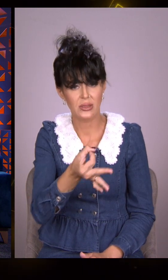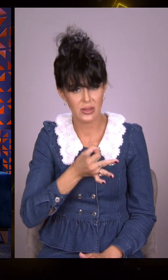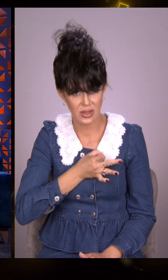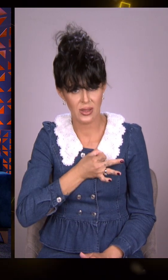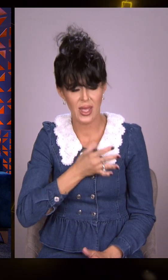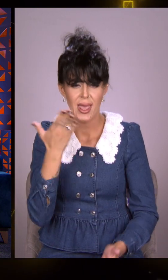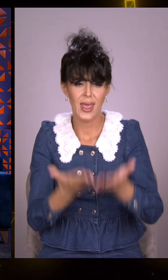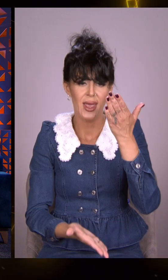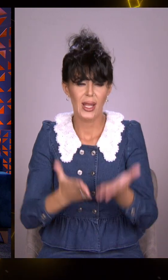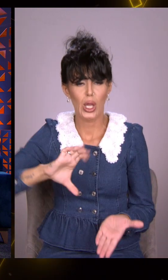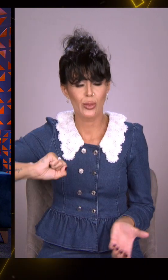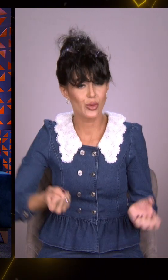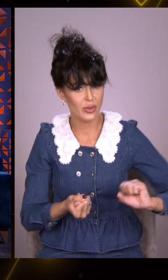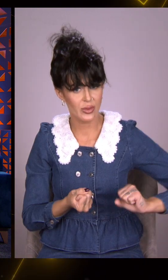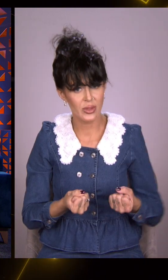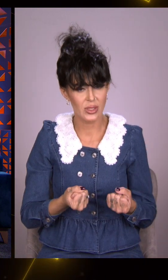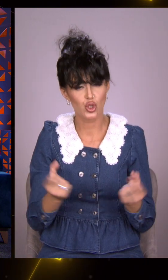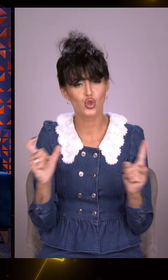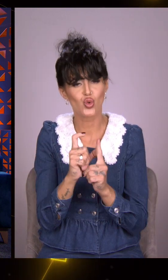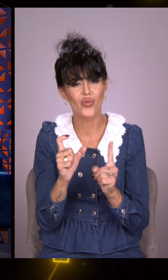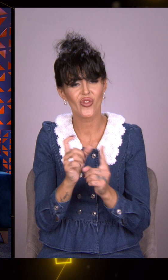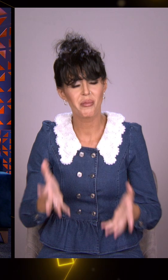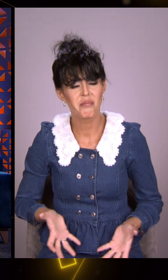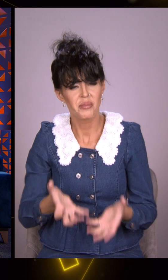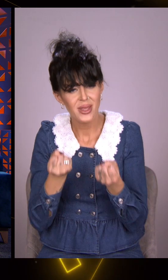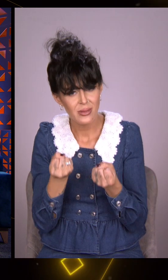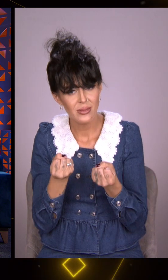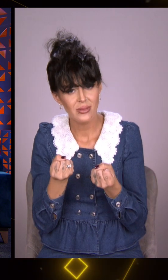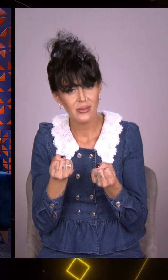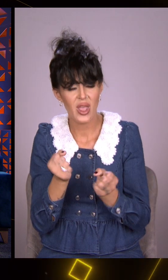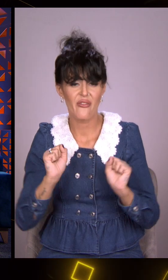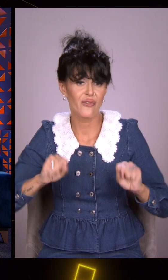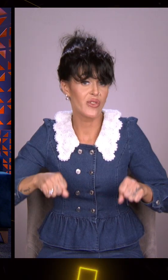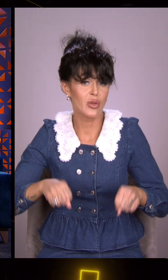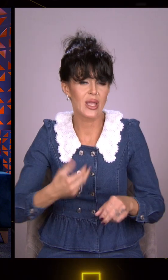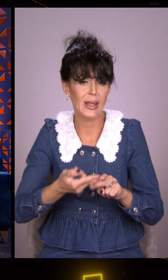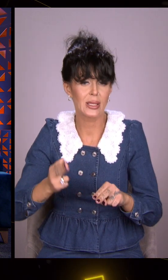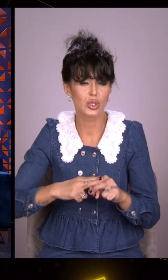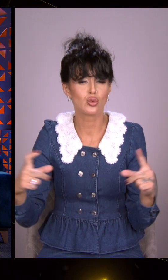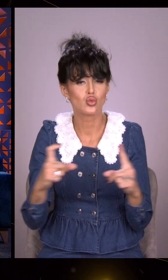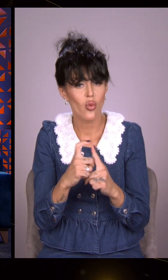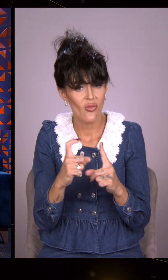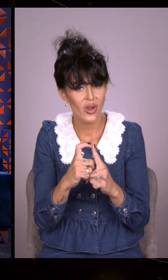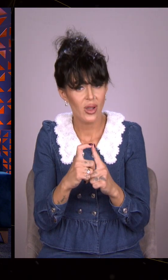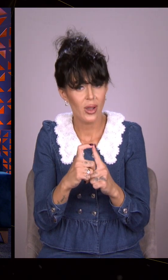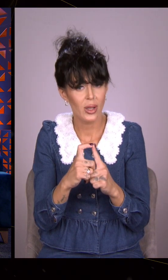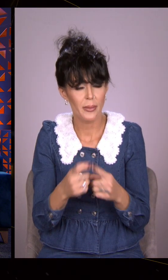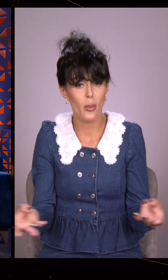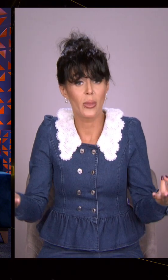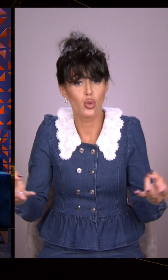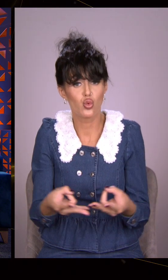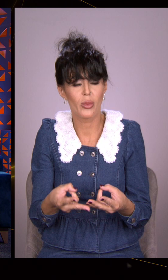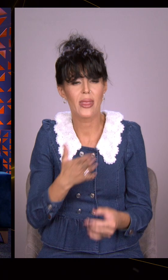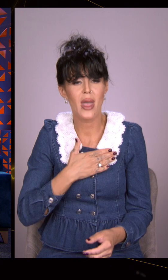один одному, слова підтримки, можливо, саме ці слова знадобляться